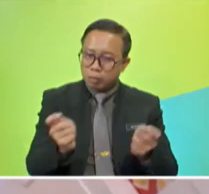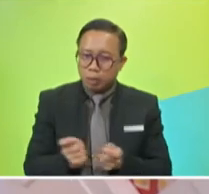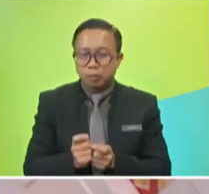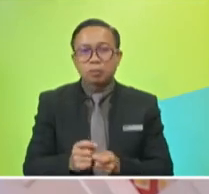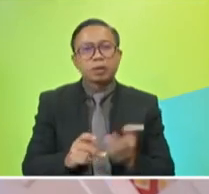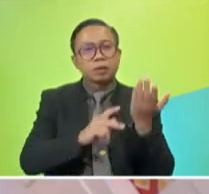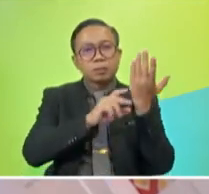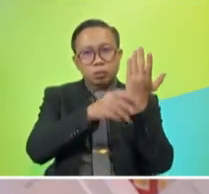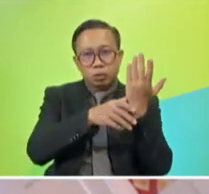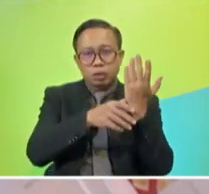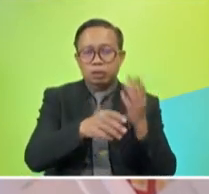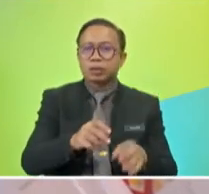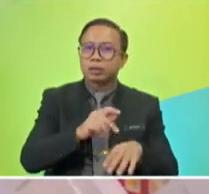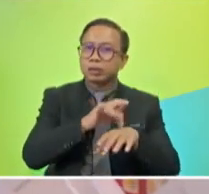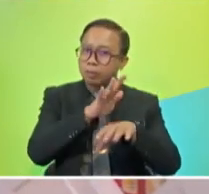nyamuk Edis